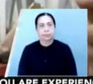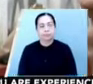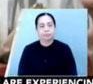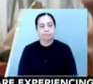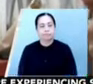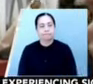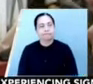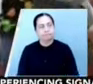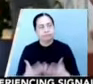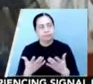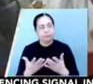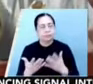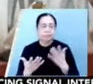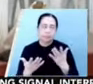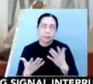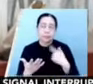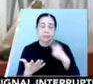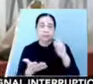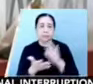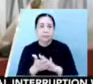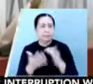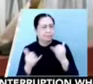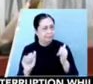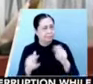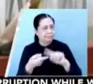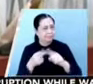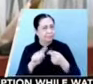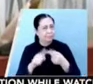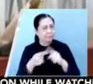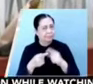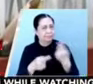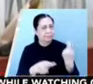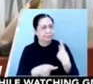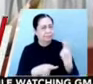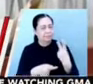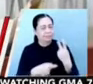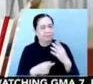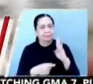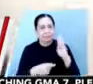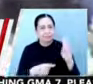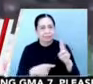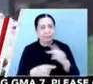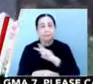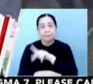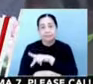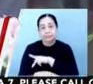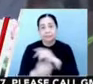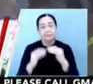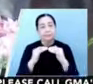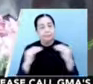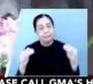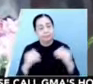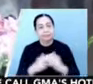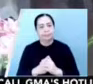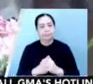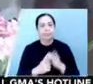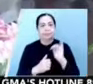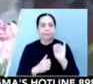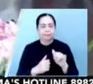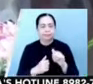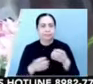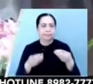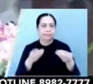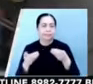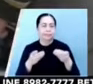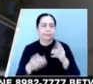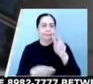I would believe we are still friendly with each other on a personal level na. Ganyan na ang paglalarawan ni Vice President